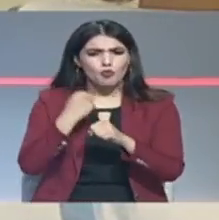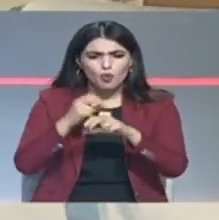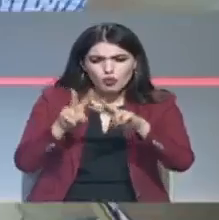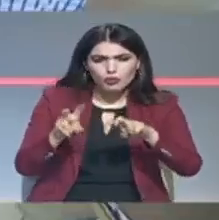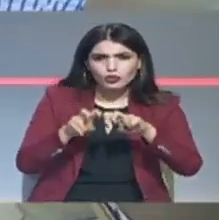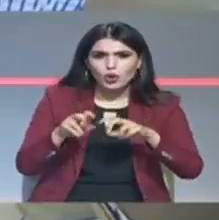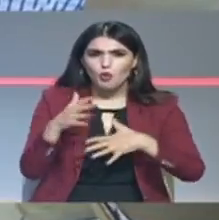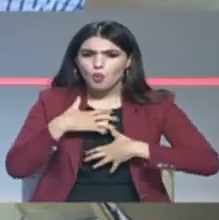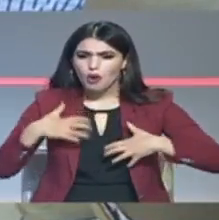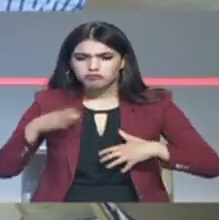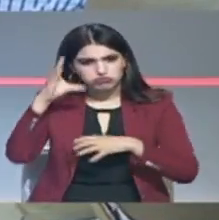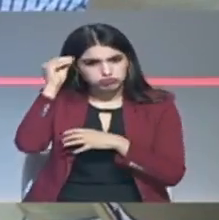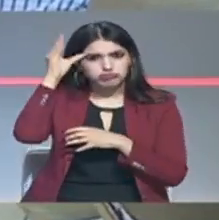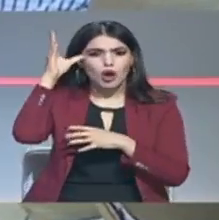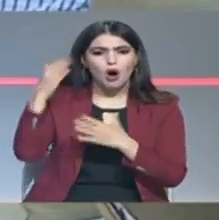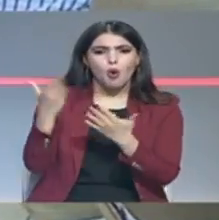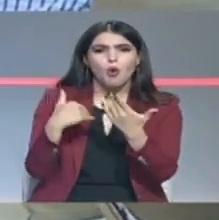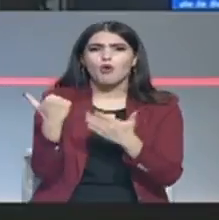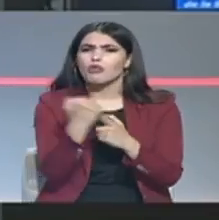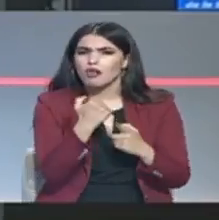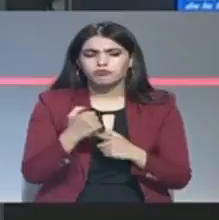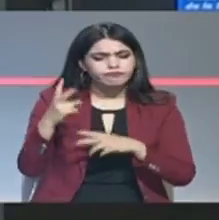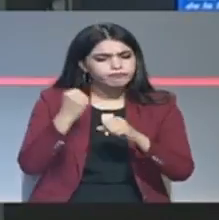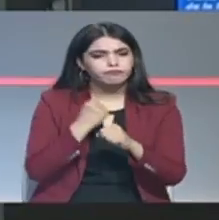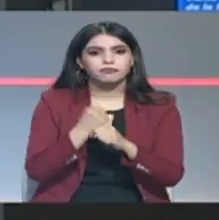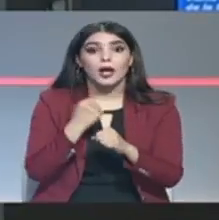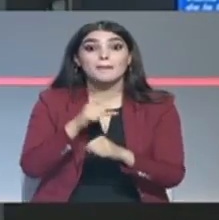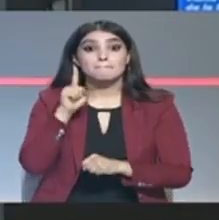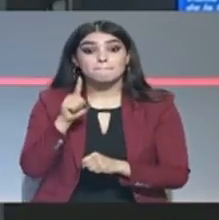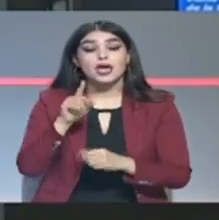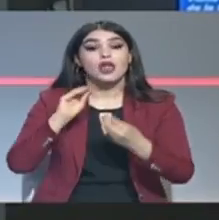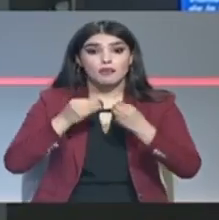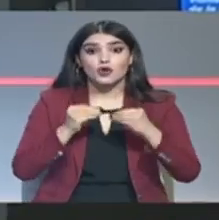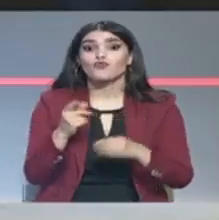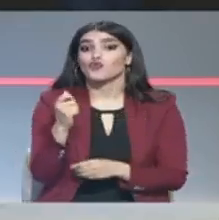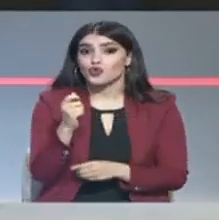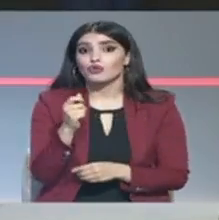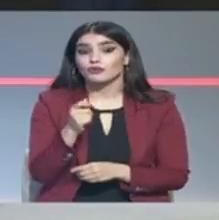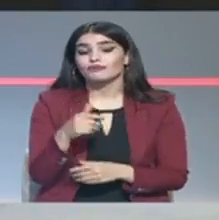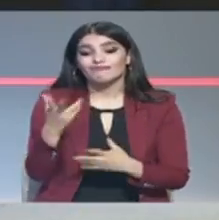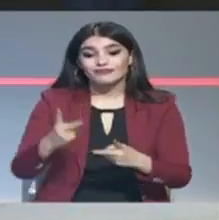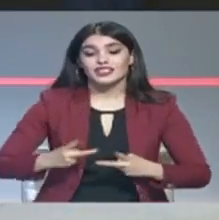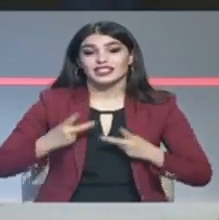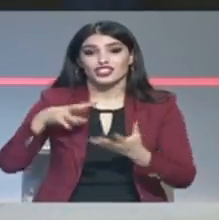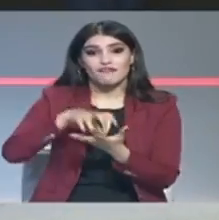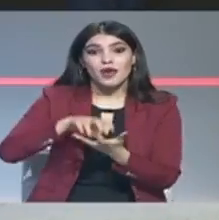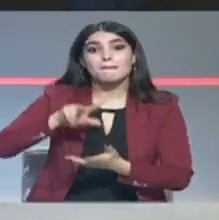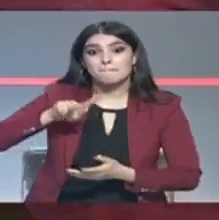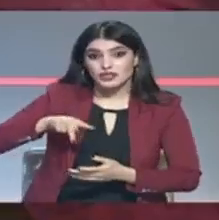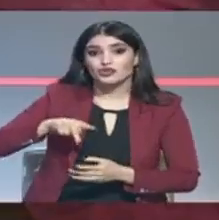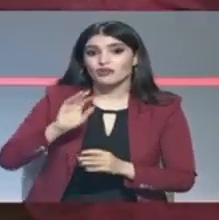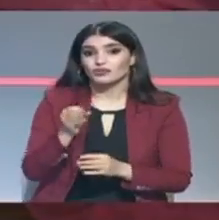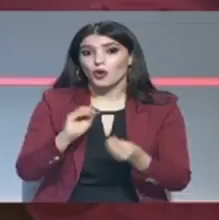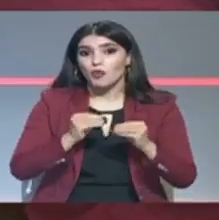وبحوث علميه وتوفير التلاقح والانصار الا ان بعض المشاكل الماليه منها تمر بها هذه المؤسسه العريقه